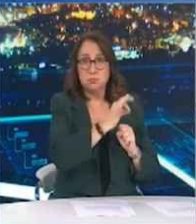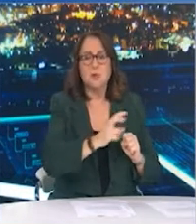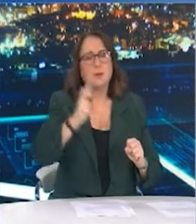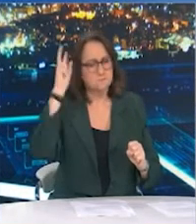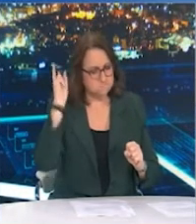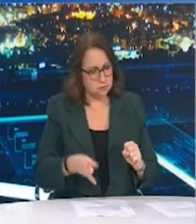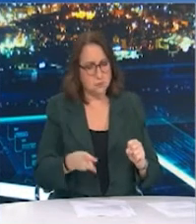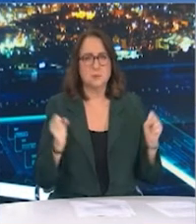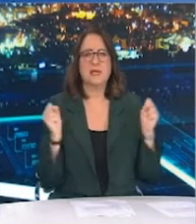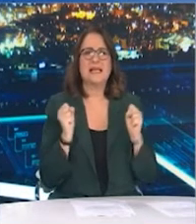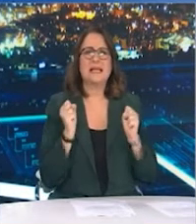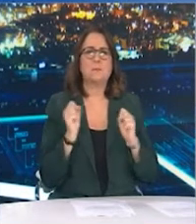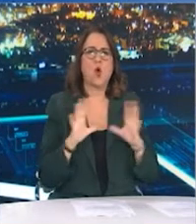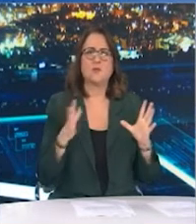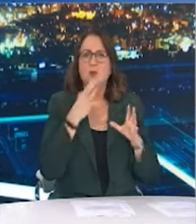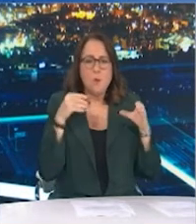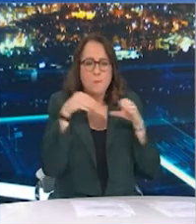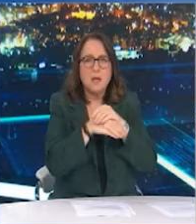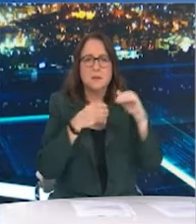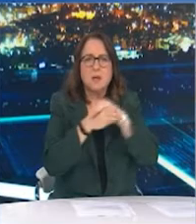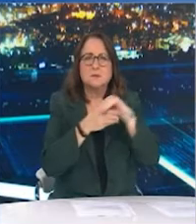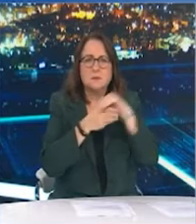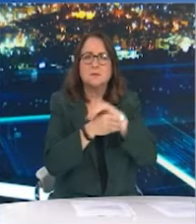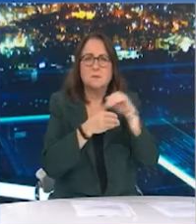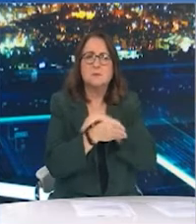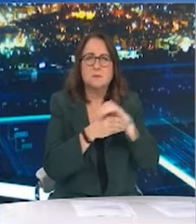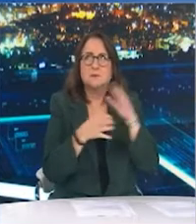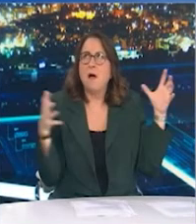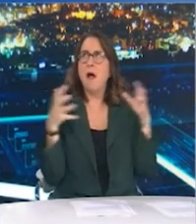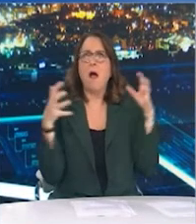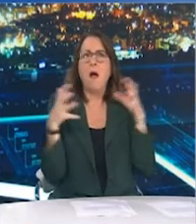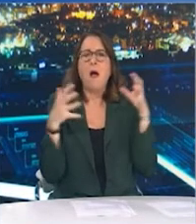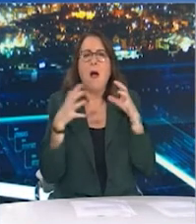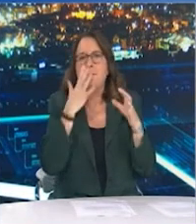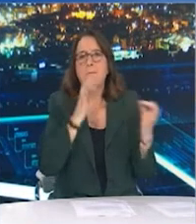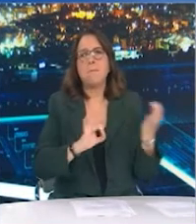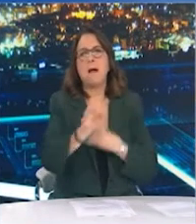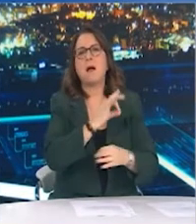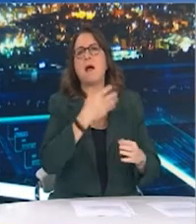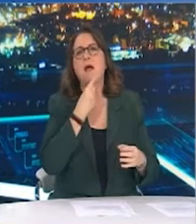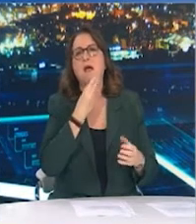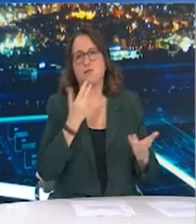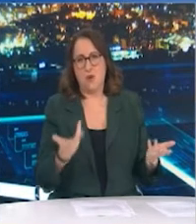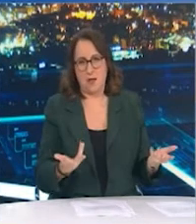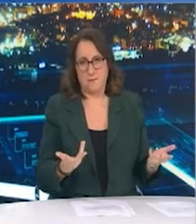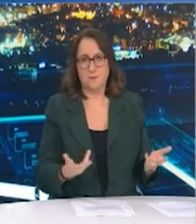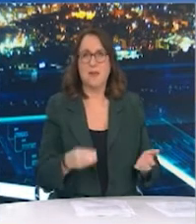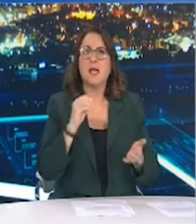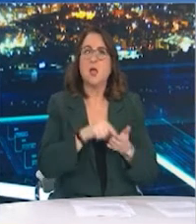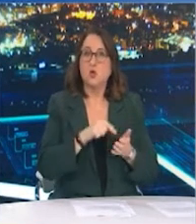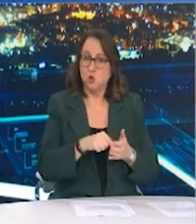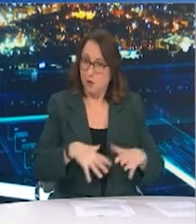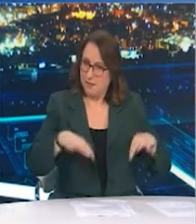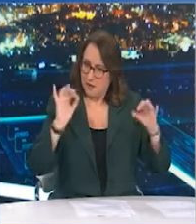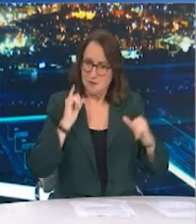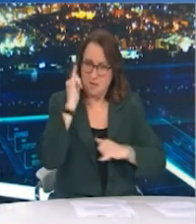του χειμώνα που είμαστε συνεχώς μέσα σε κλειστούς χώρους. Σημαντική είναι και η έναρξη λειτουργίας δωρεάν πλατφόρμας